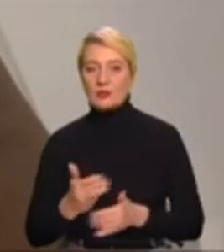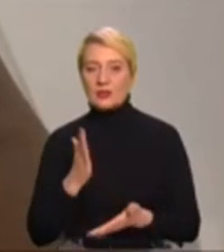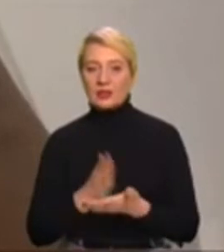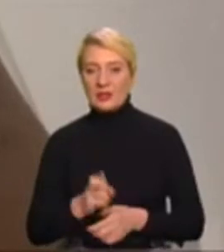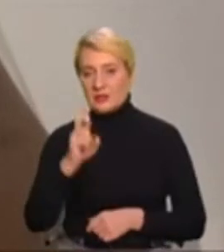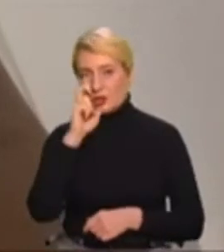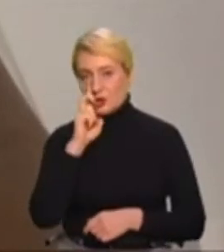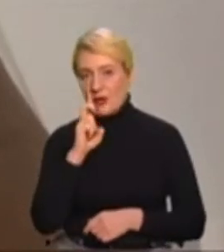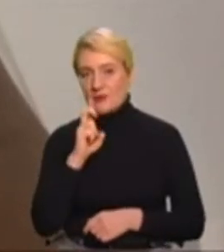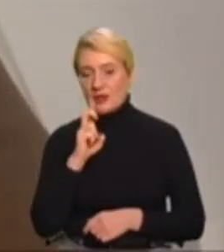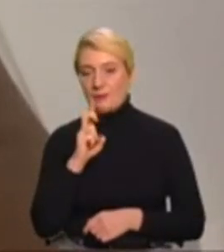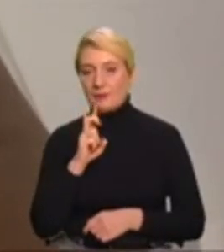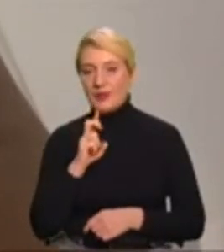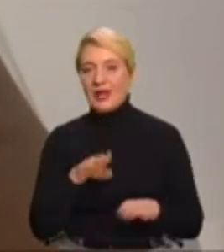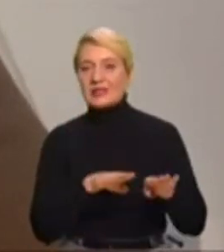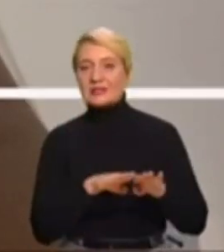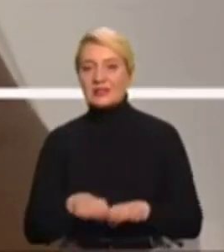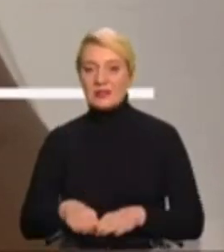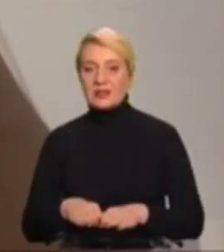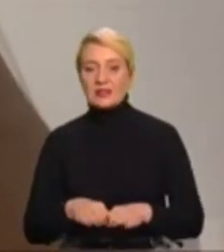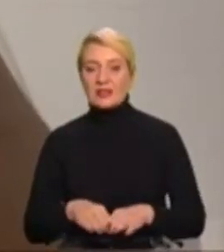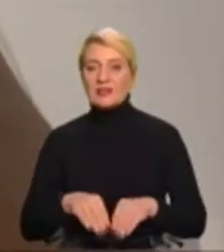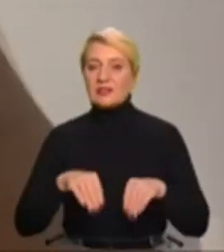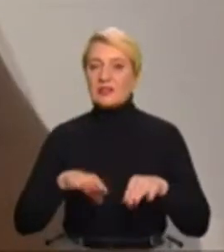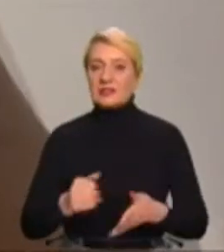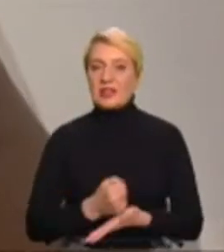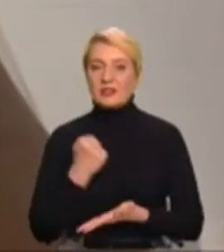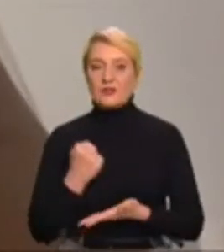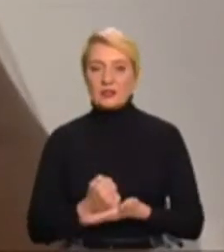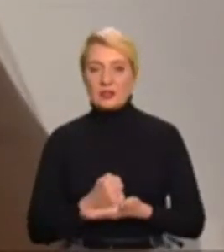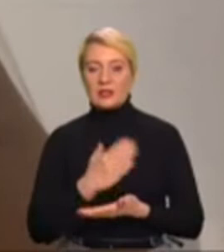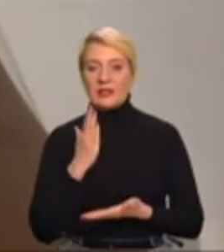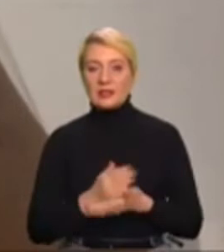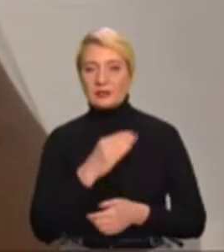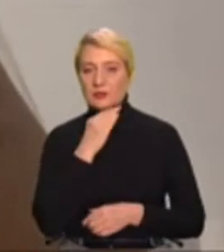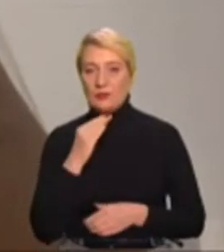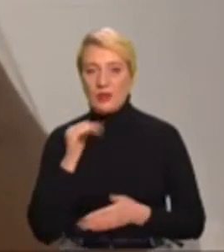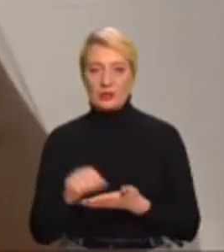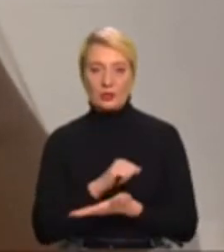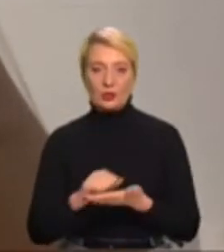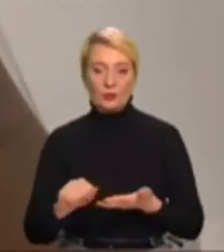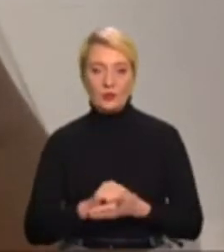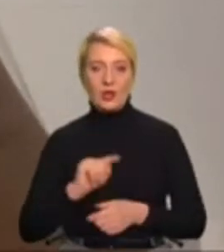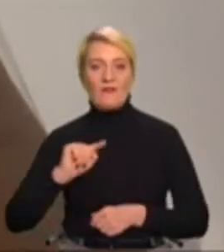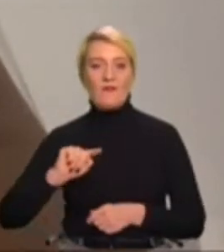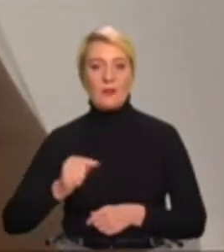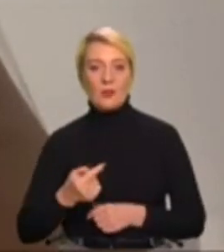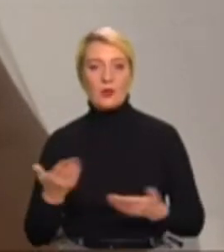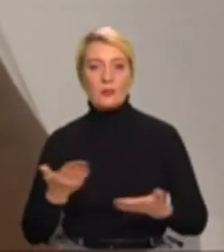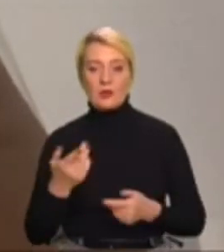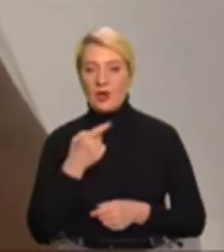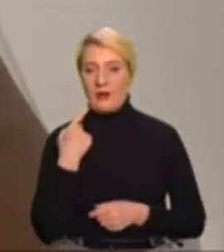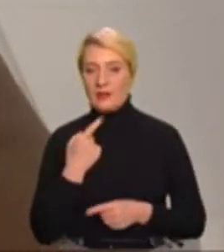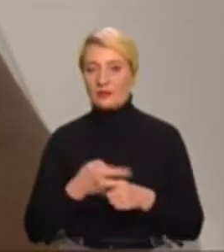стандарти, затверджені постановою Кабінету міністрів, тобто є цілий пакет документів, вимог, який говорить про те, що